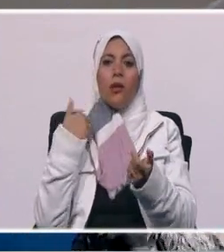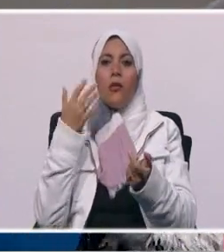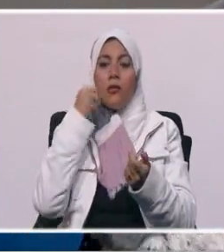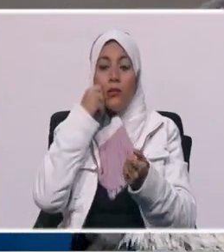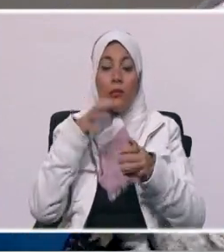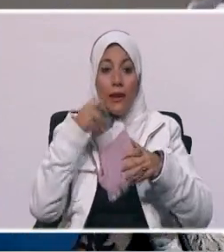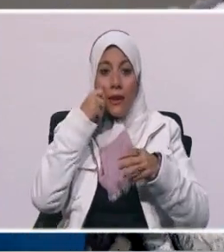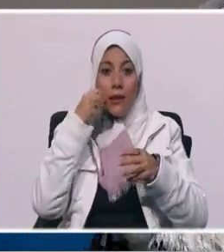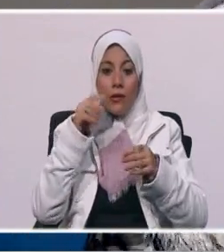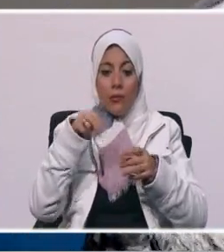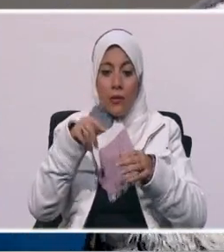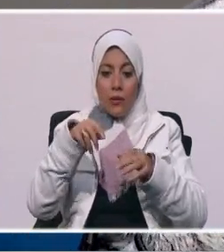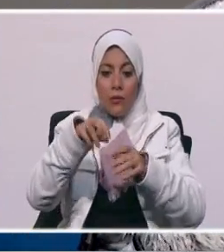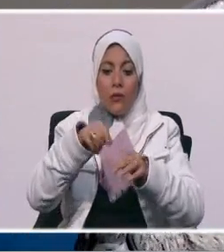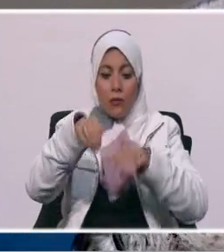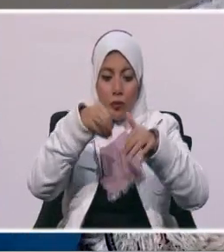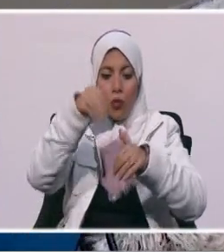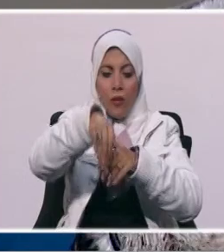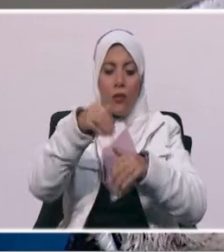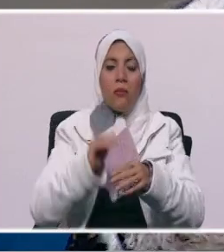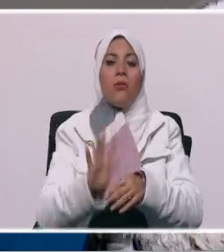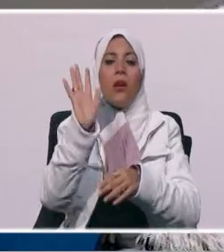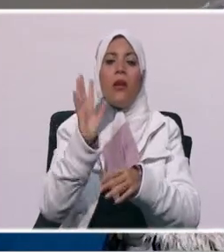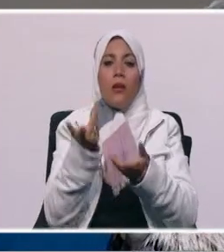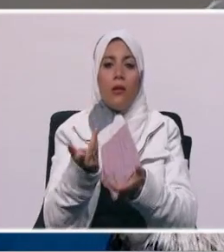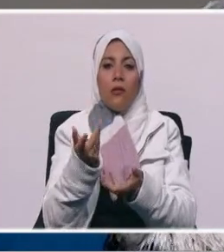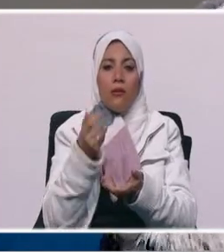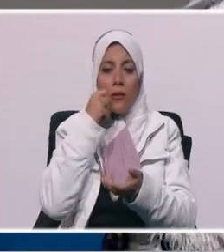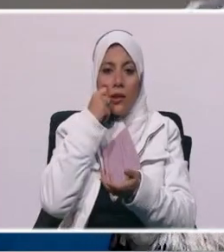من الحفرة الضلمة اللي أنا فيها، وفي نفس